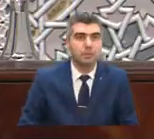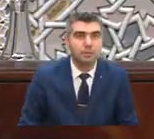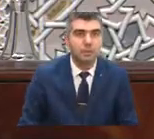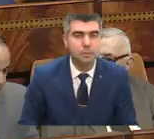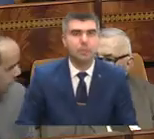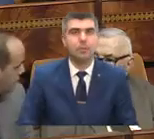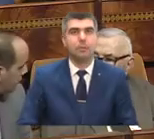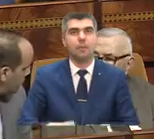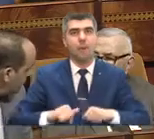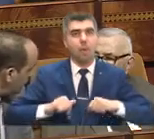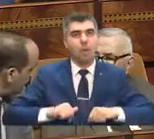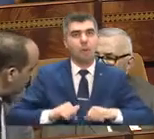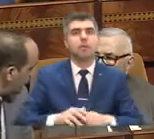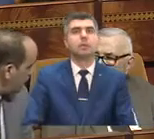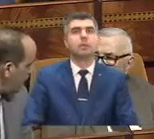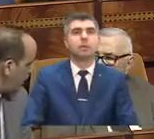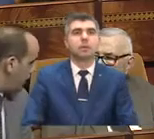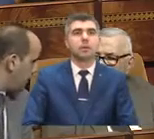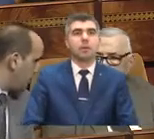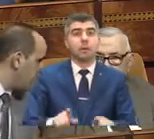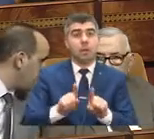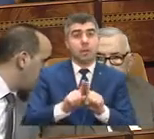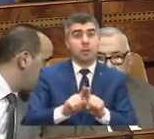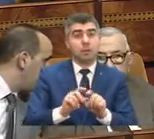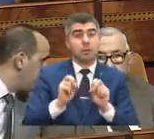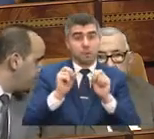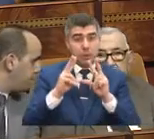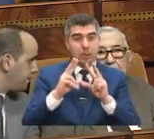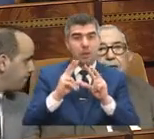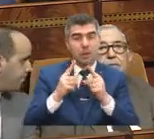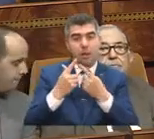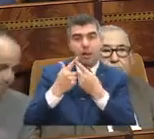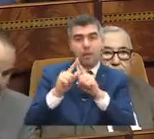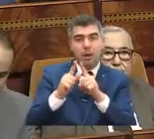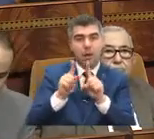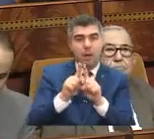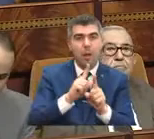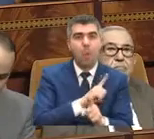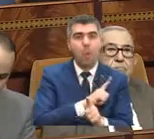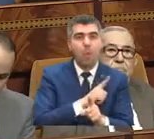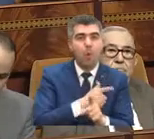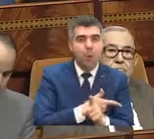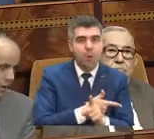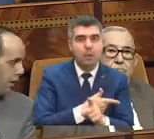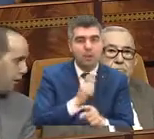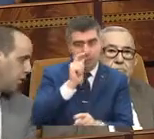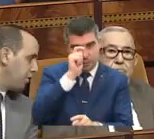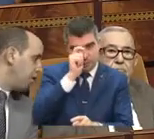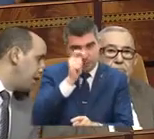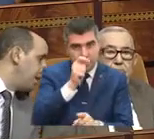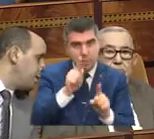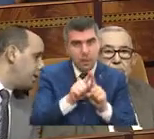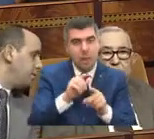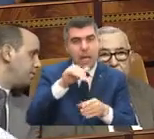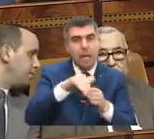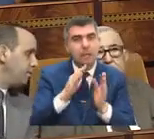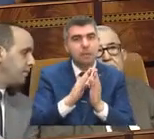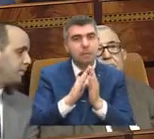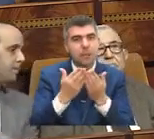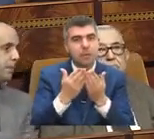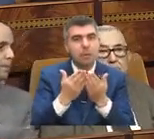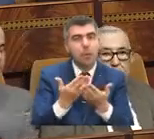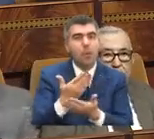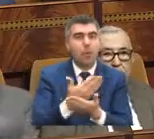السيد الوزير، وإذ نحيي فعالية السلطات الأمنية، فإننا في التقدم والاشتراكية نعتبر أن